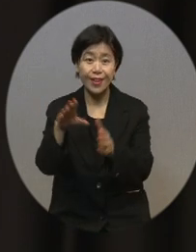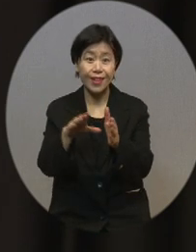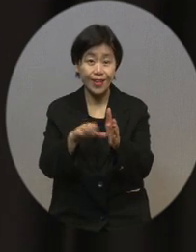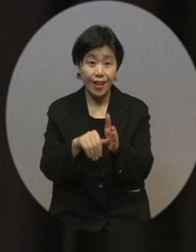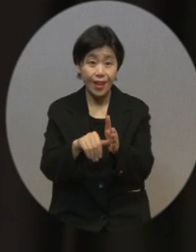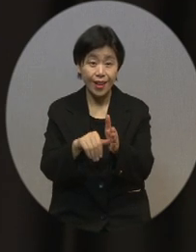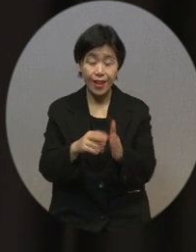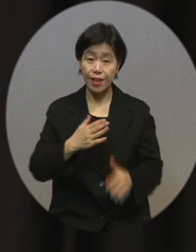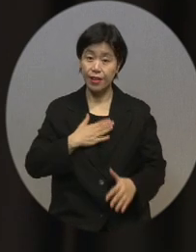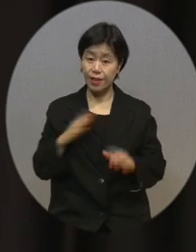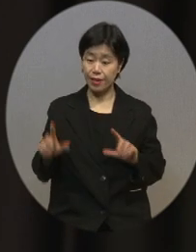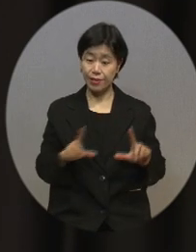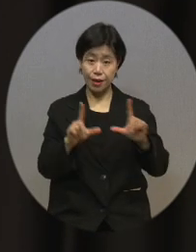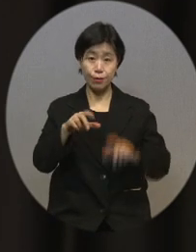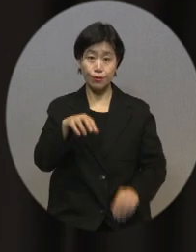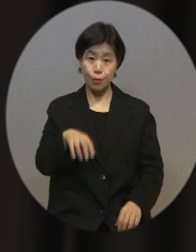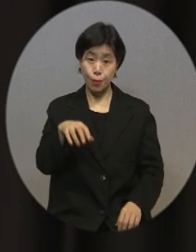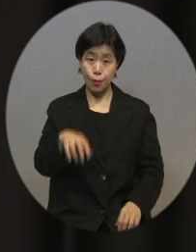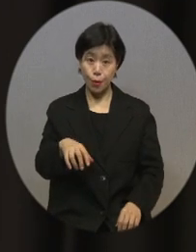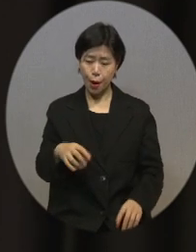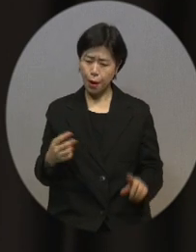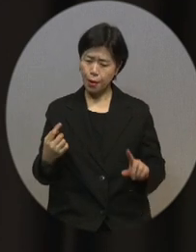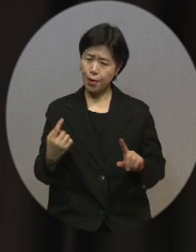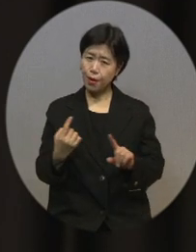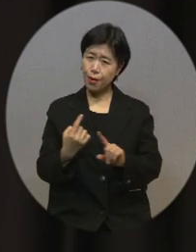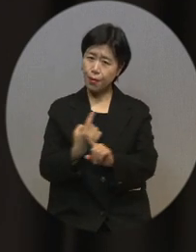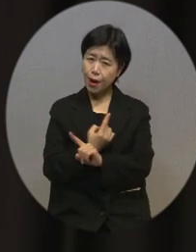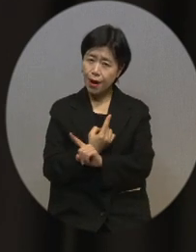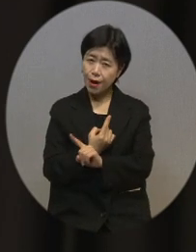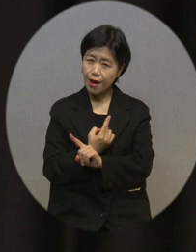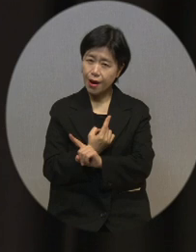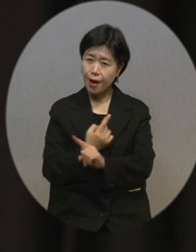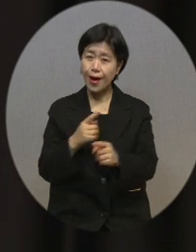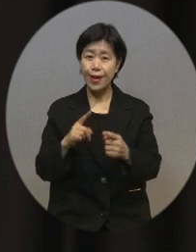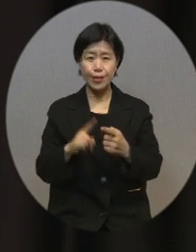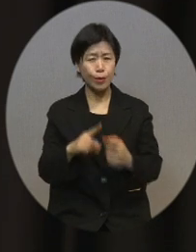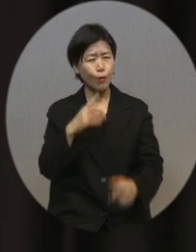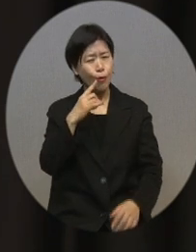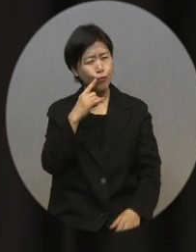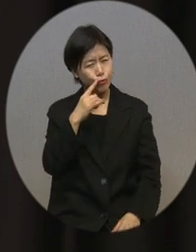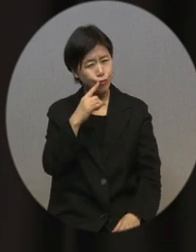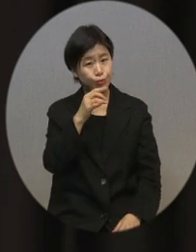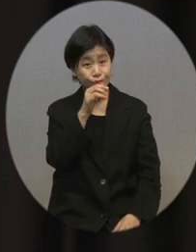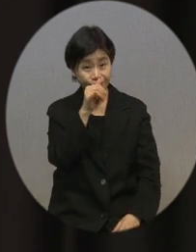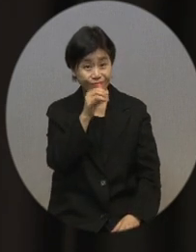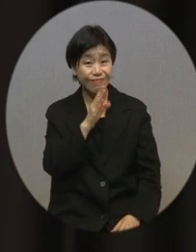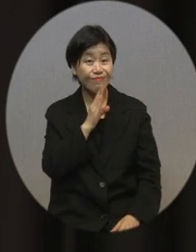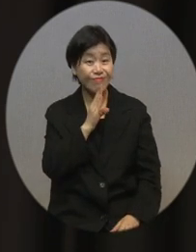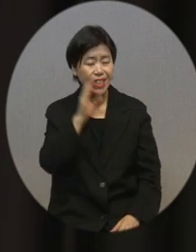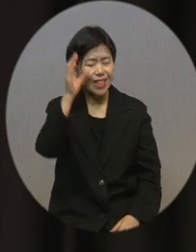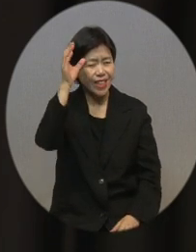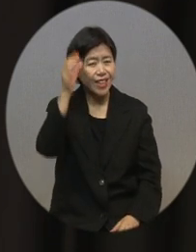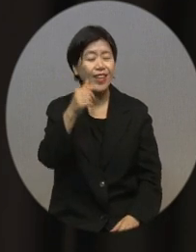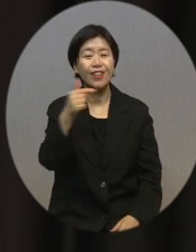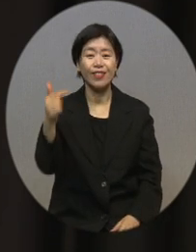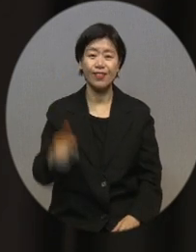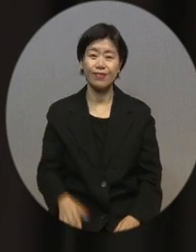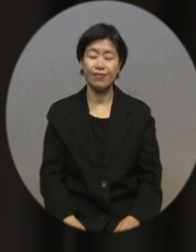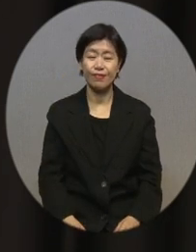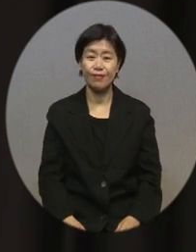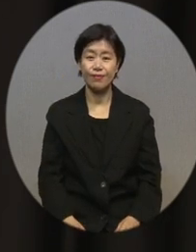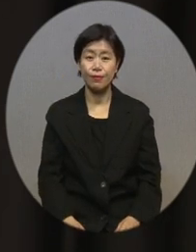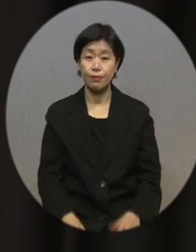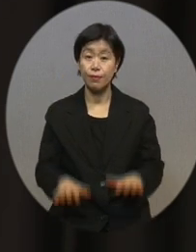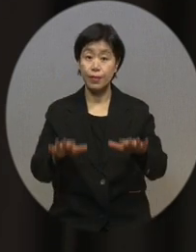자신이 살고 있는 고향의 변화도 어느 정도 금년에는 일어날까 기대를 많이 합니다.